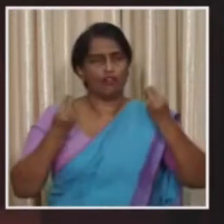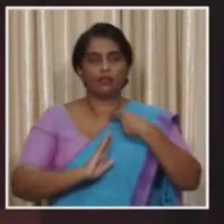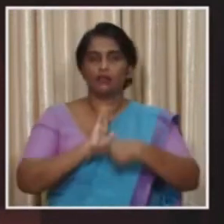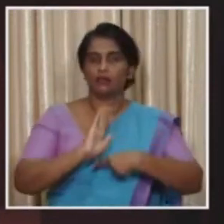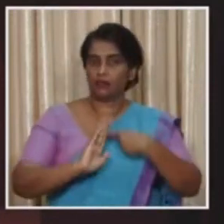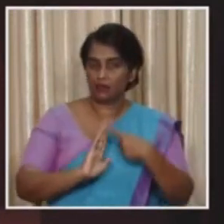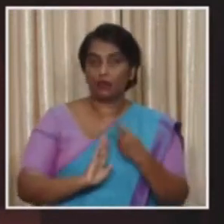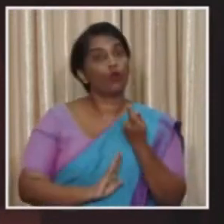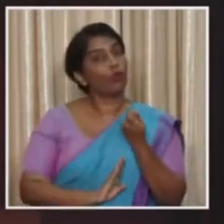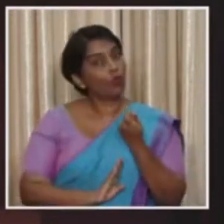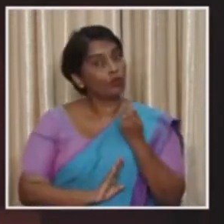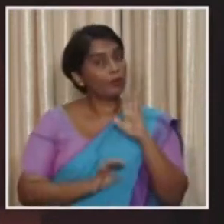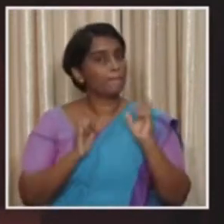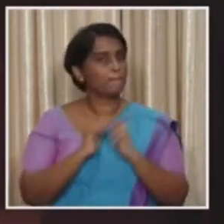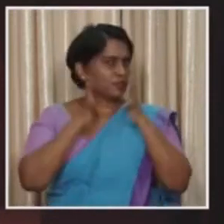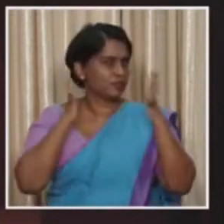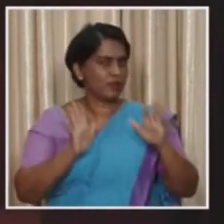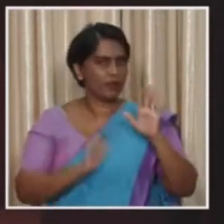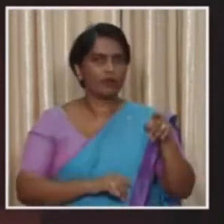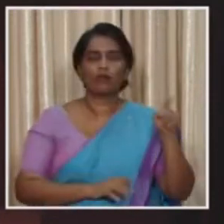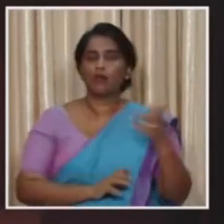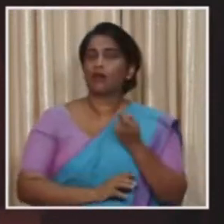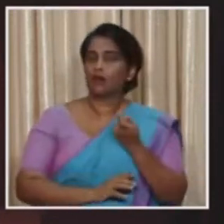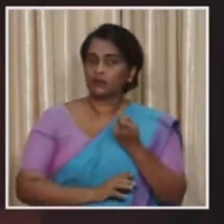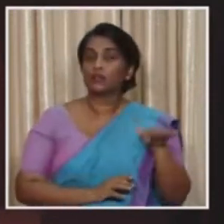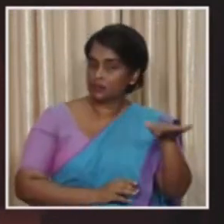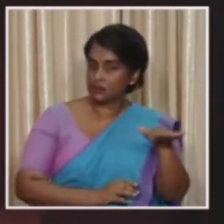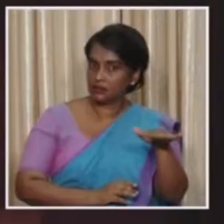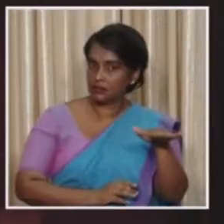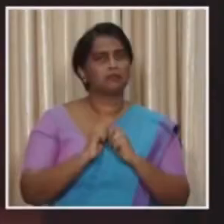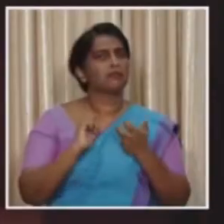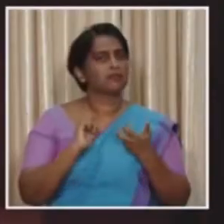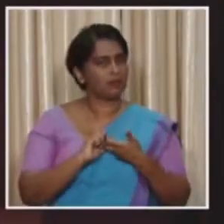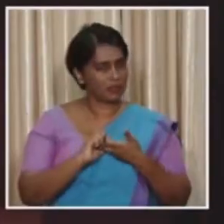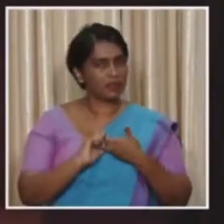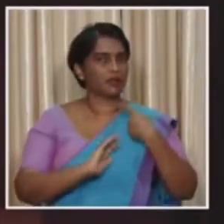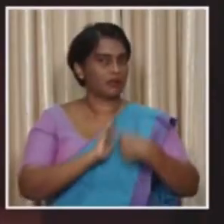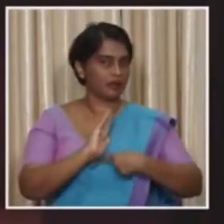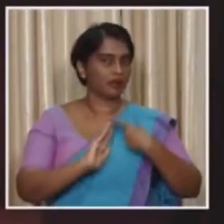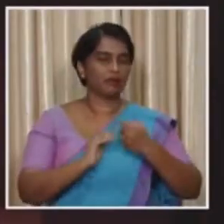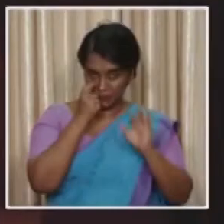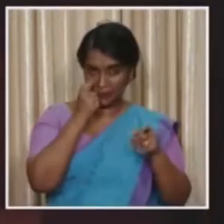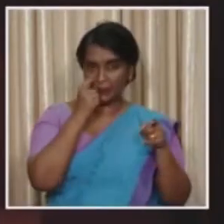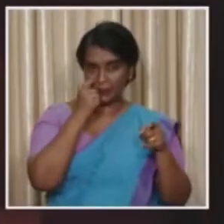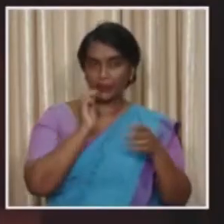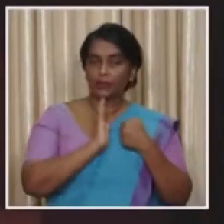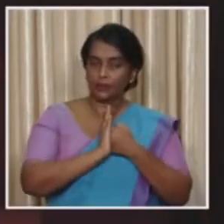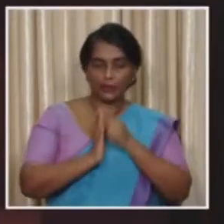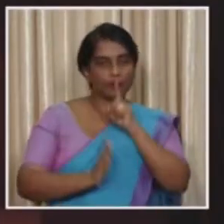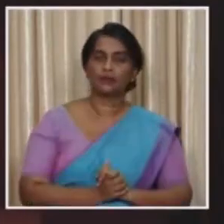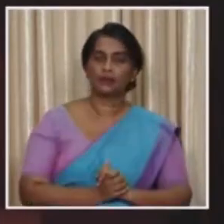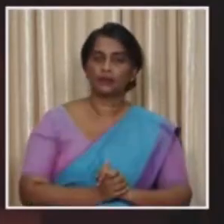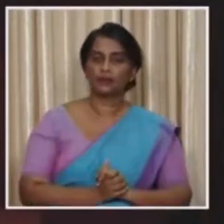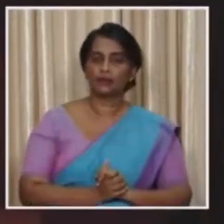රටක මූල්‍ය ප්‍රශ්න රැසක් තිබෙන මොහොතක, ආර්ථික සමාජීය ව්‍යසනය රටේ ක්‍රියාත්මක වෙන මොහොතක, ගරු